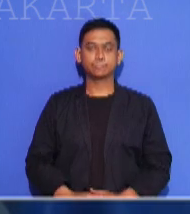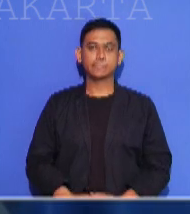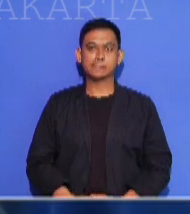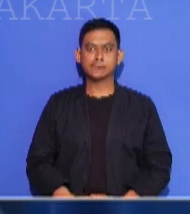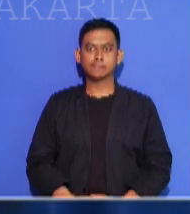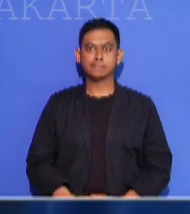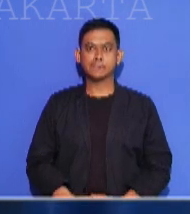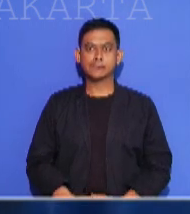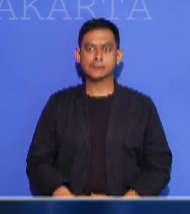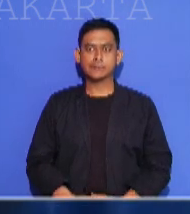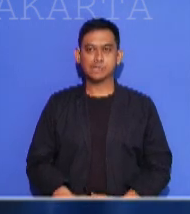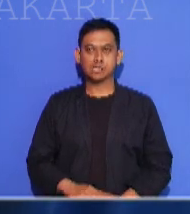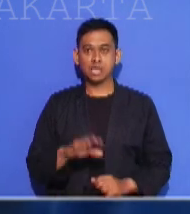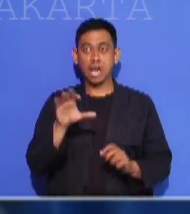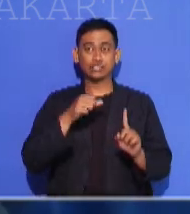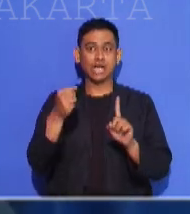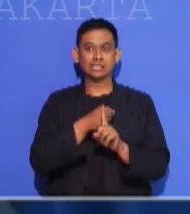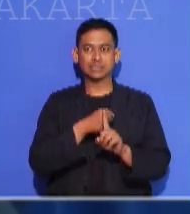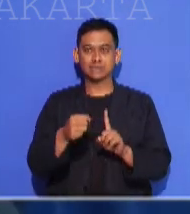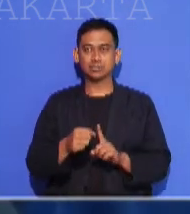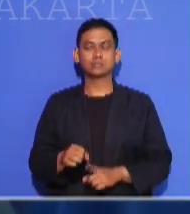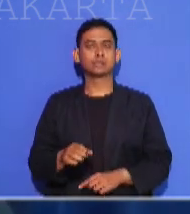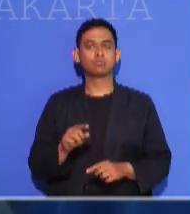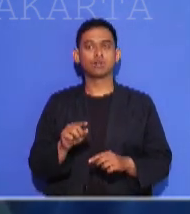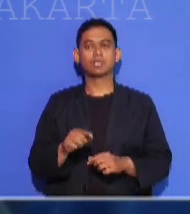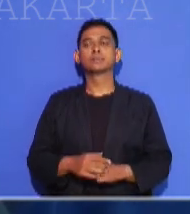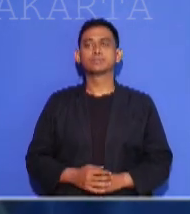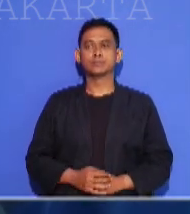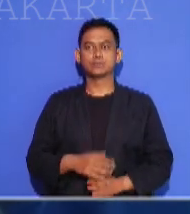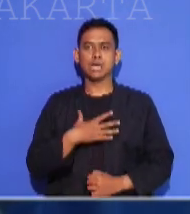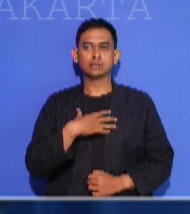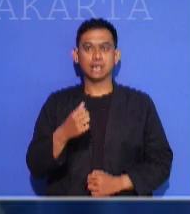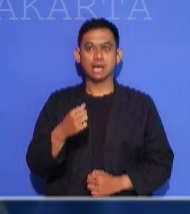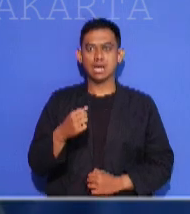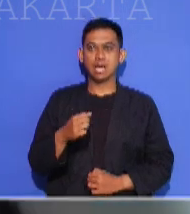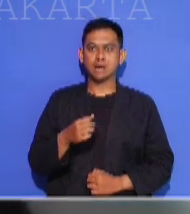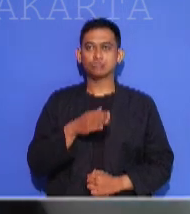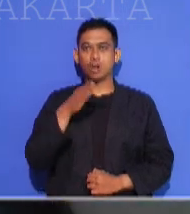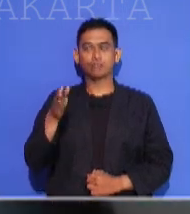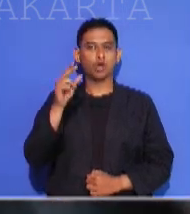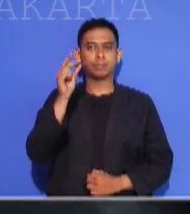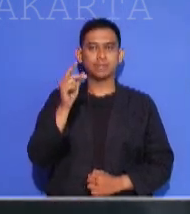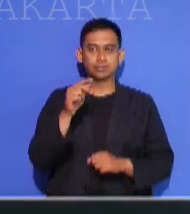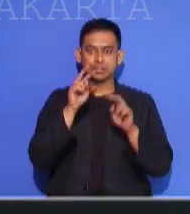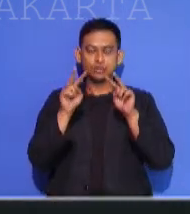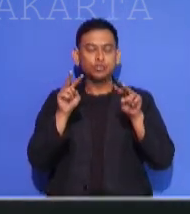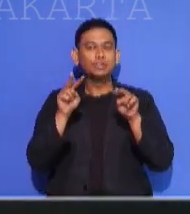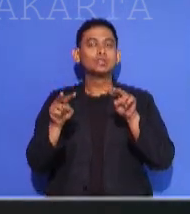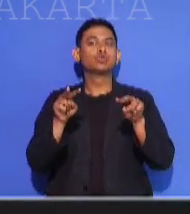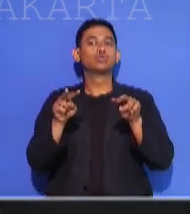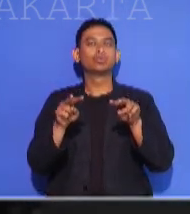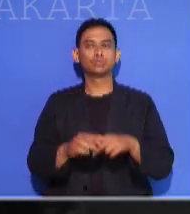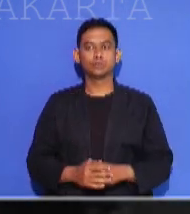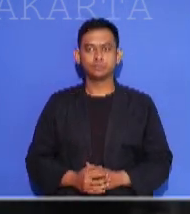Diajak mukulin orang atau enggak, diajak ke rumah sakit? Diajak jenguk. Iya. Menurut Kasatreskrim, motif